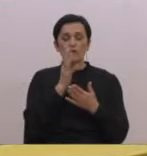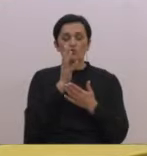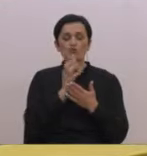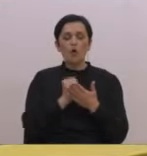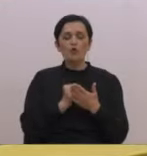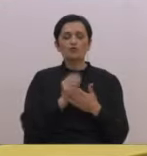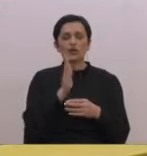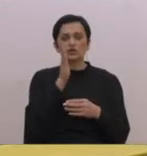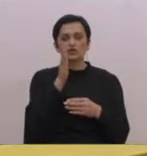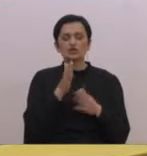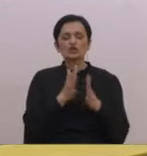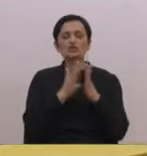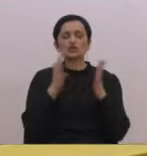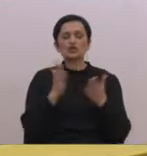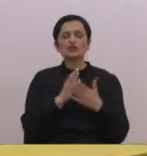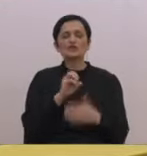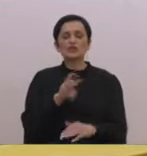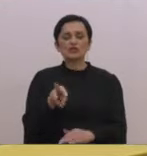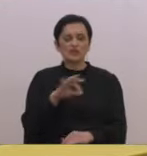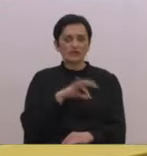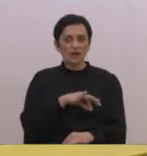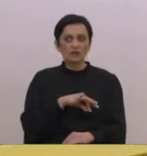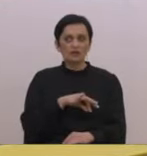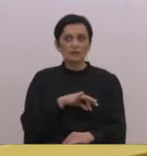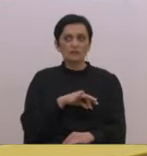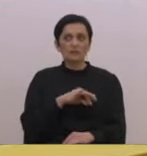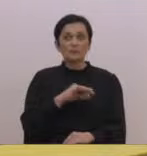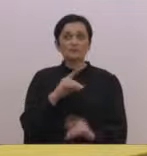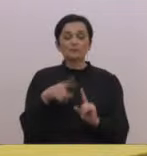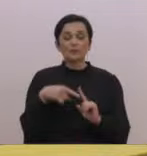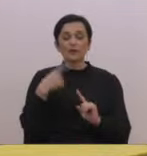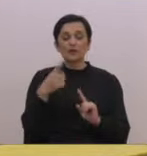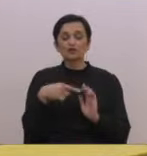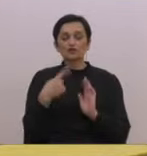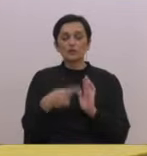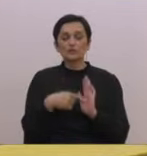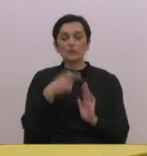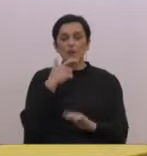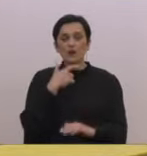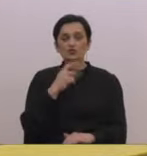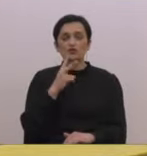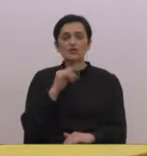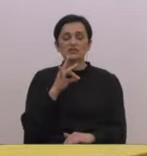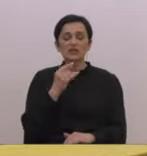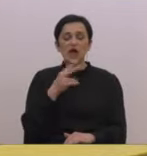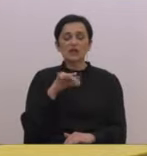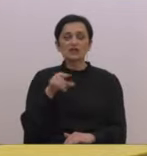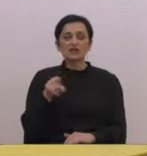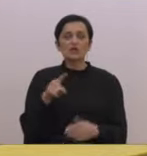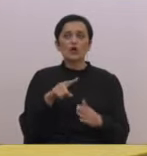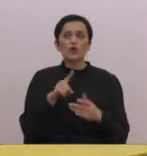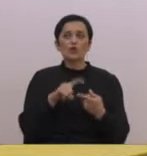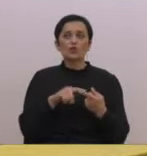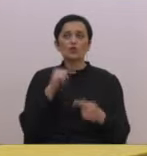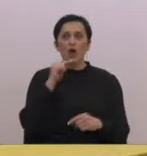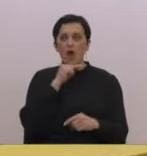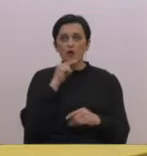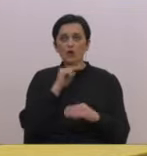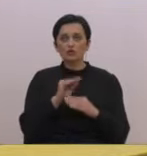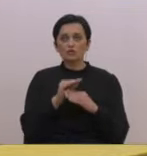უფრო დიდია, ვიდრე ჩვენ ამას ვიყენებთ. შემდეგ კითხვა იყო ბატონი ირაკლი კირცხალიასი, რომელიც უკავშირდებოდა ეკონომიკური